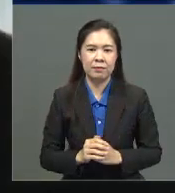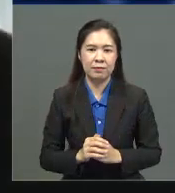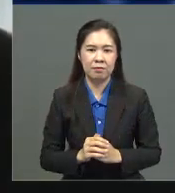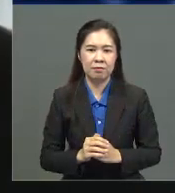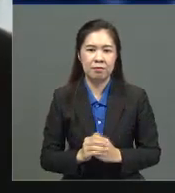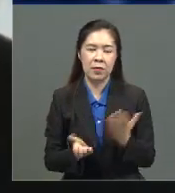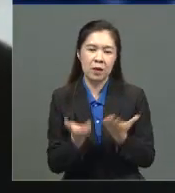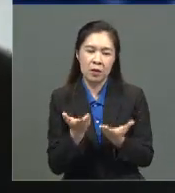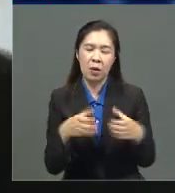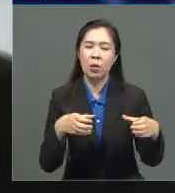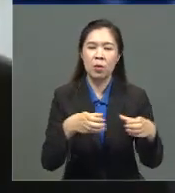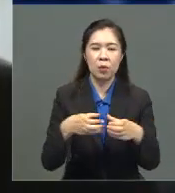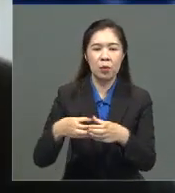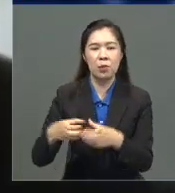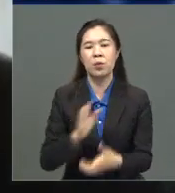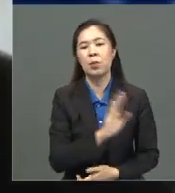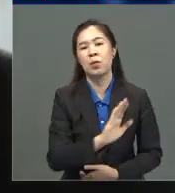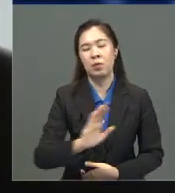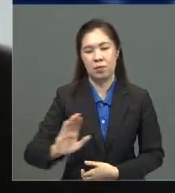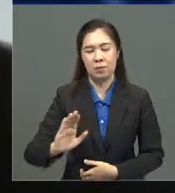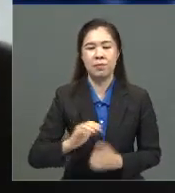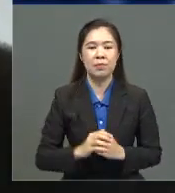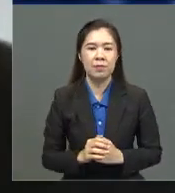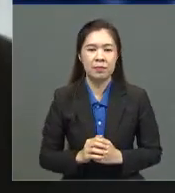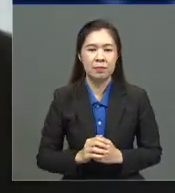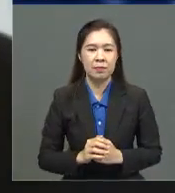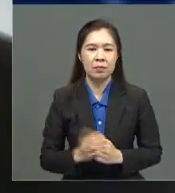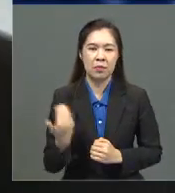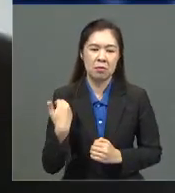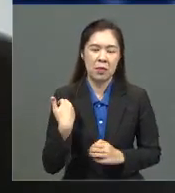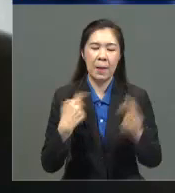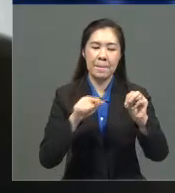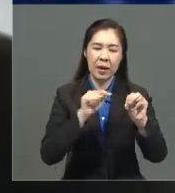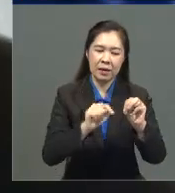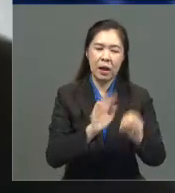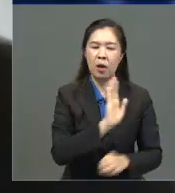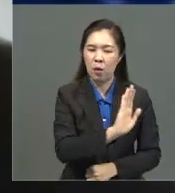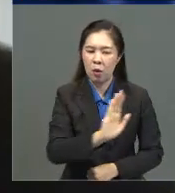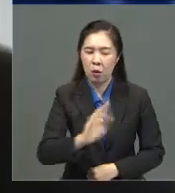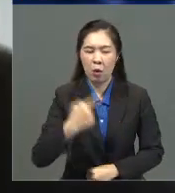สบอารมณ์ครับมีหน้าตานั้นไม่